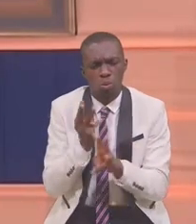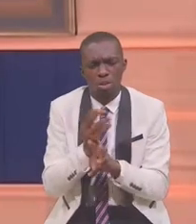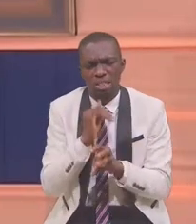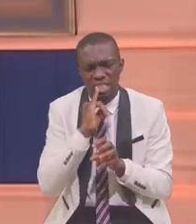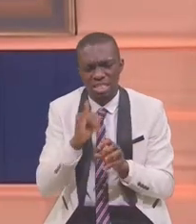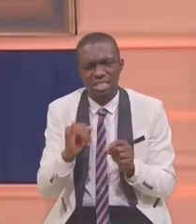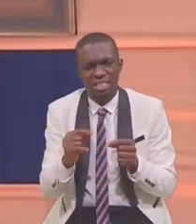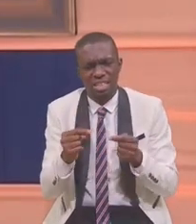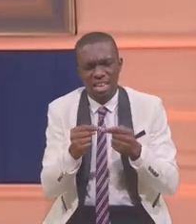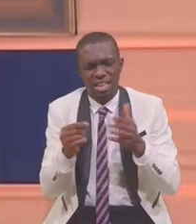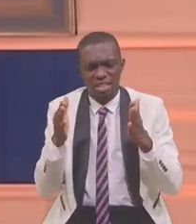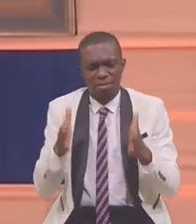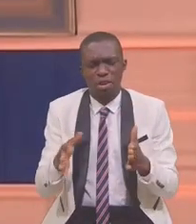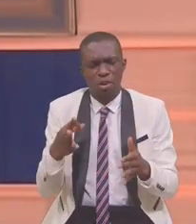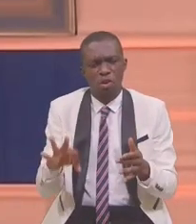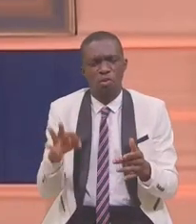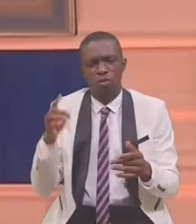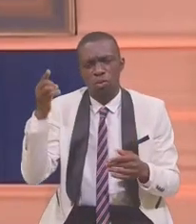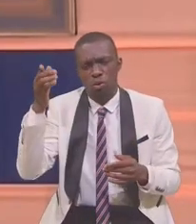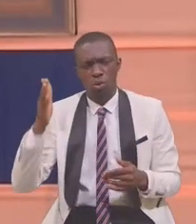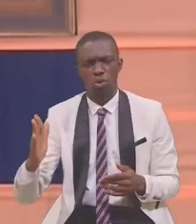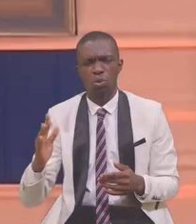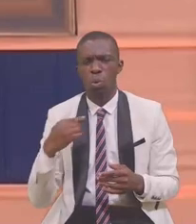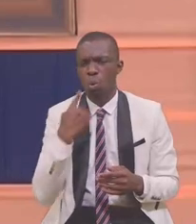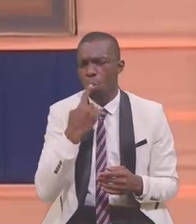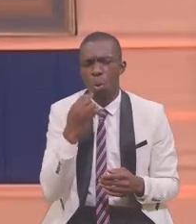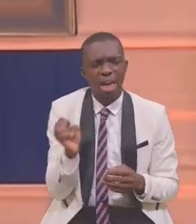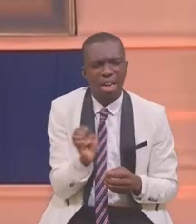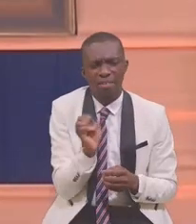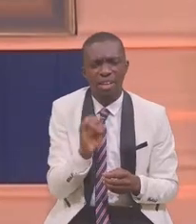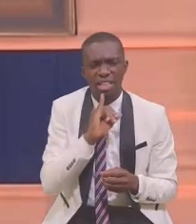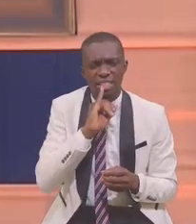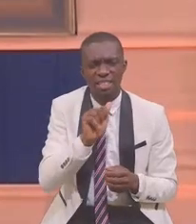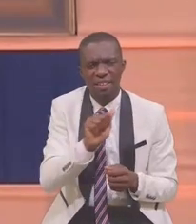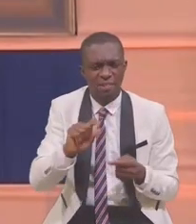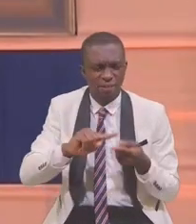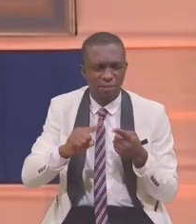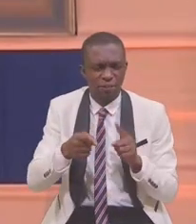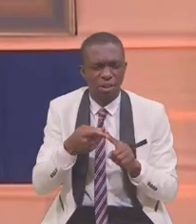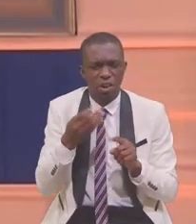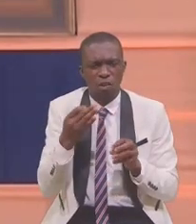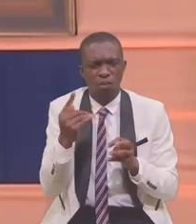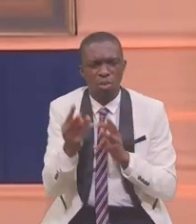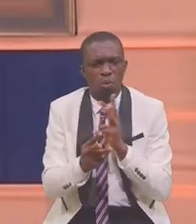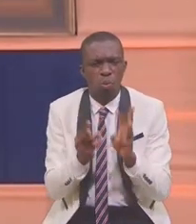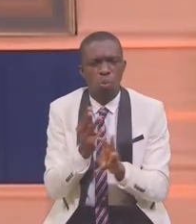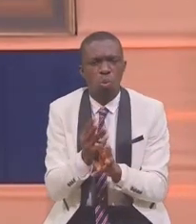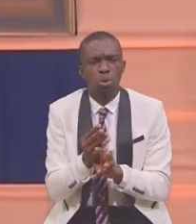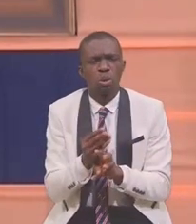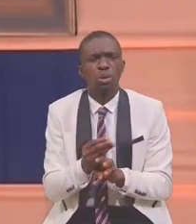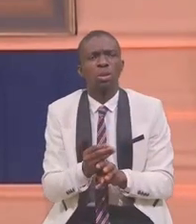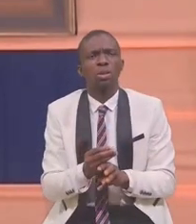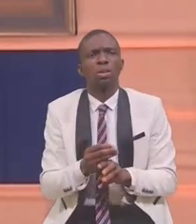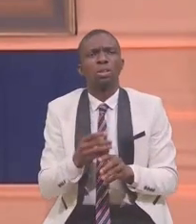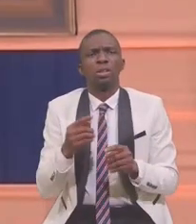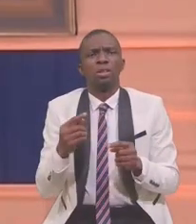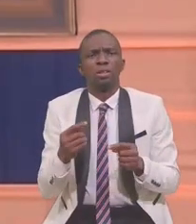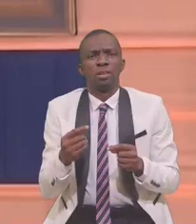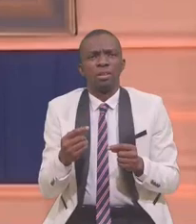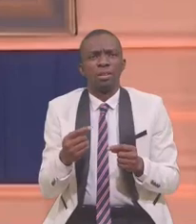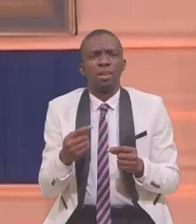donc qui veut être ami du monde, manger ce qu'il mange, boire ce qu'il boive, aller